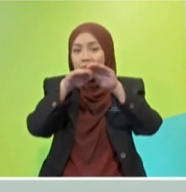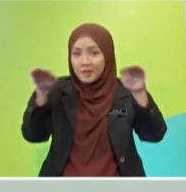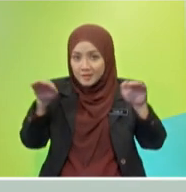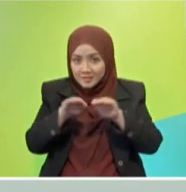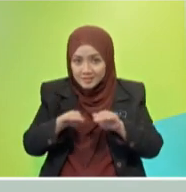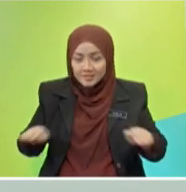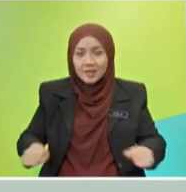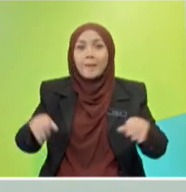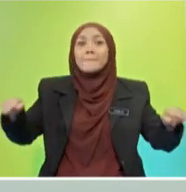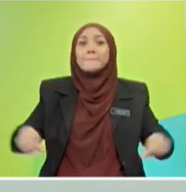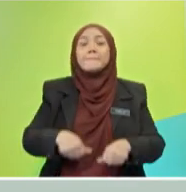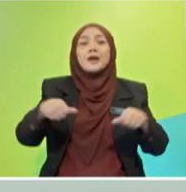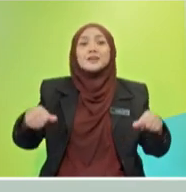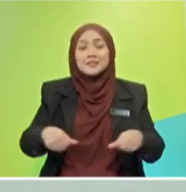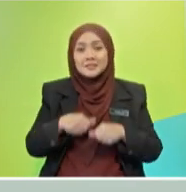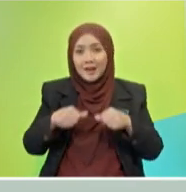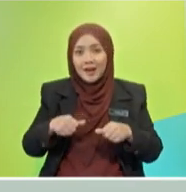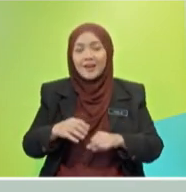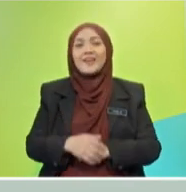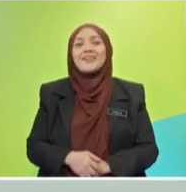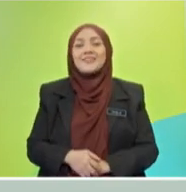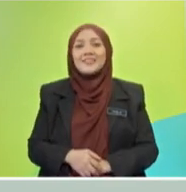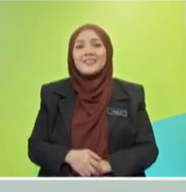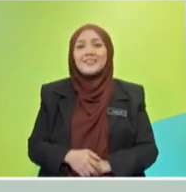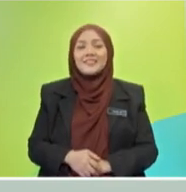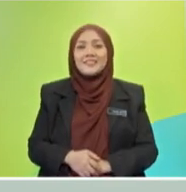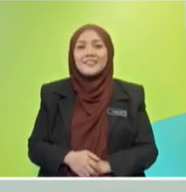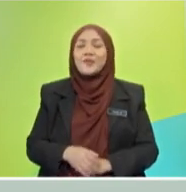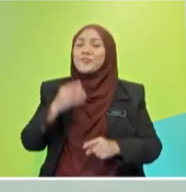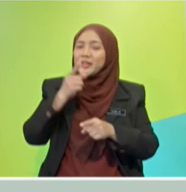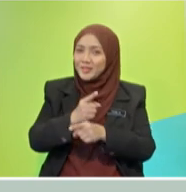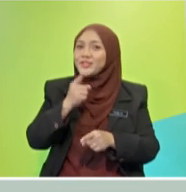kita pelet Tua sebelum dia masak ya